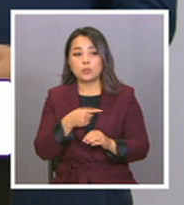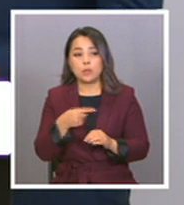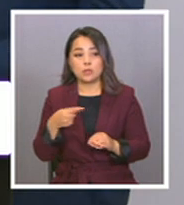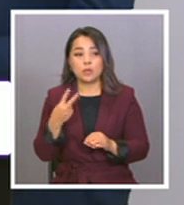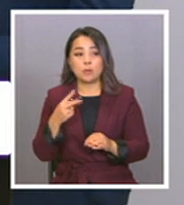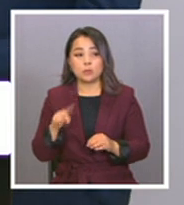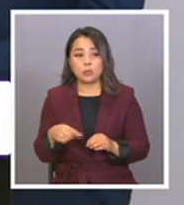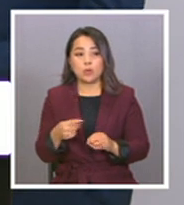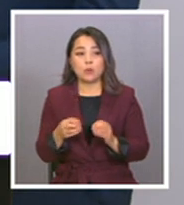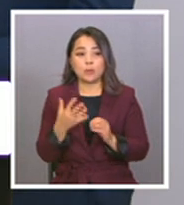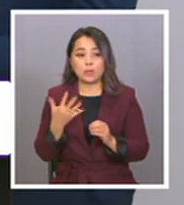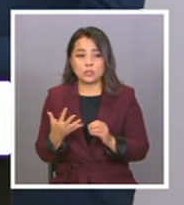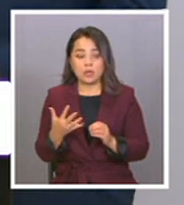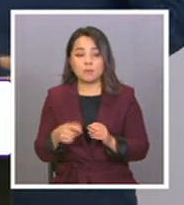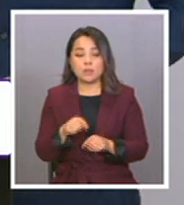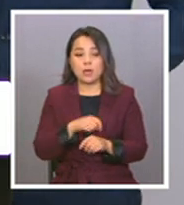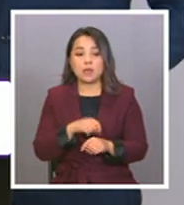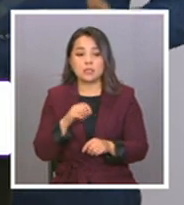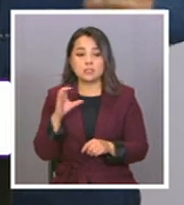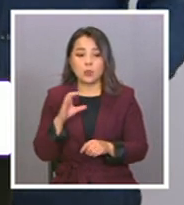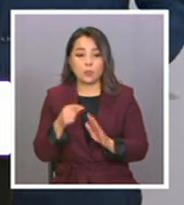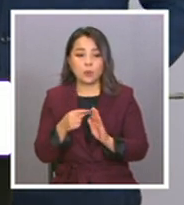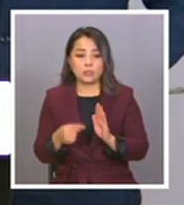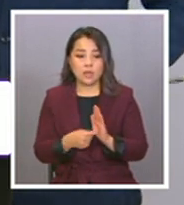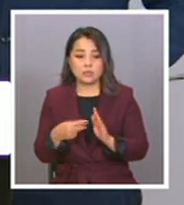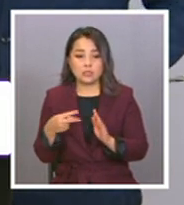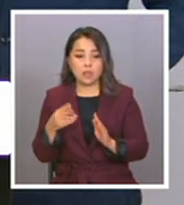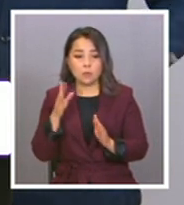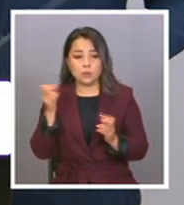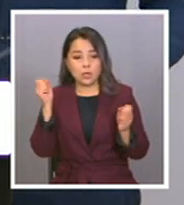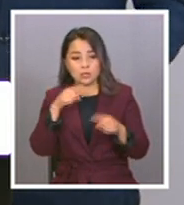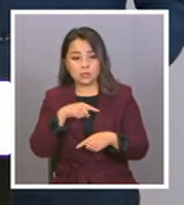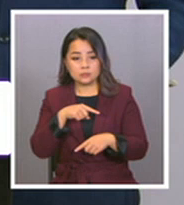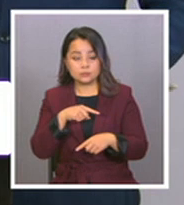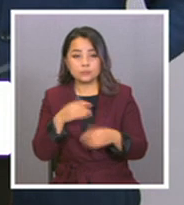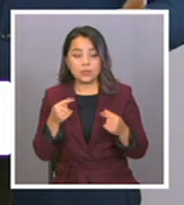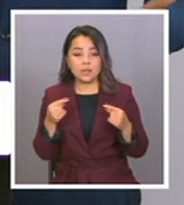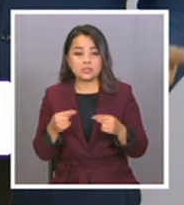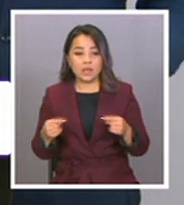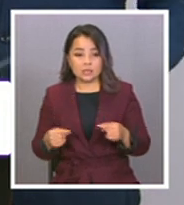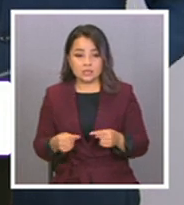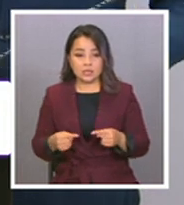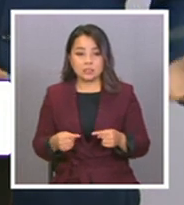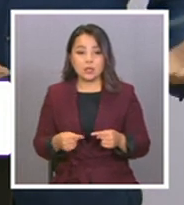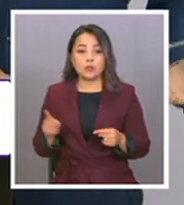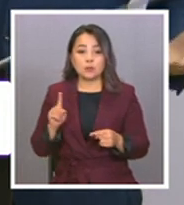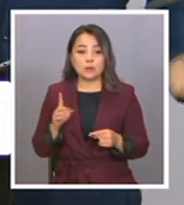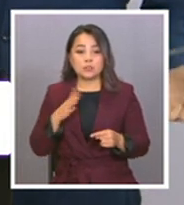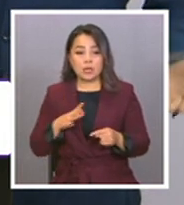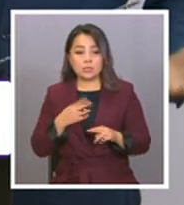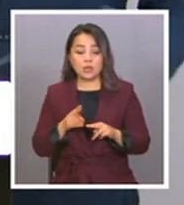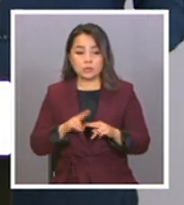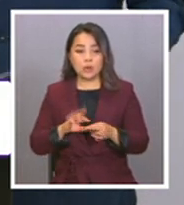-2.5 метр бөлінген секунд квадратқа тең екенін анықтадық. Сәйкесінше, не үшін үдеудің